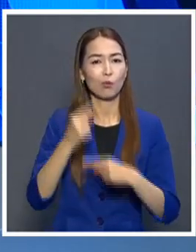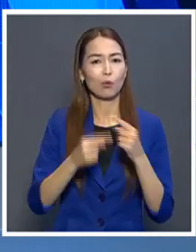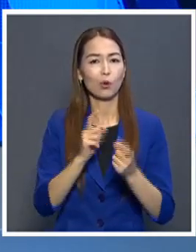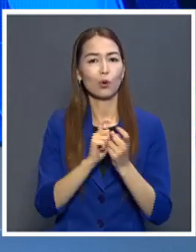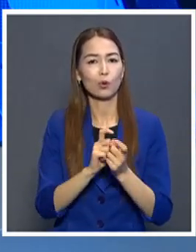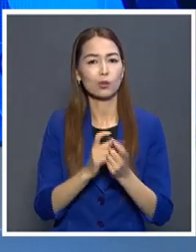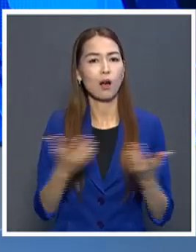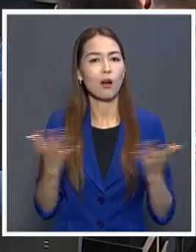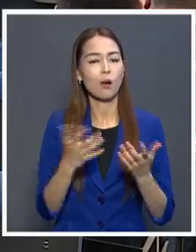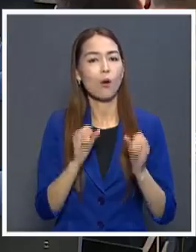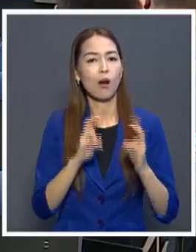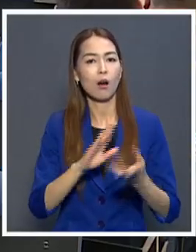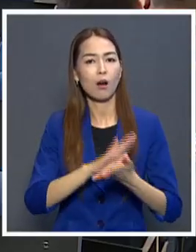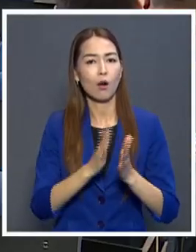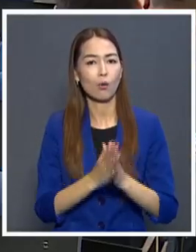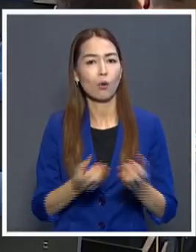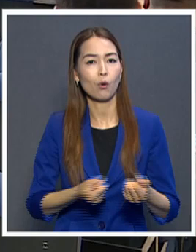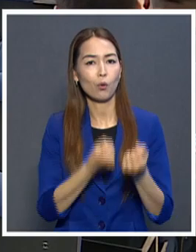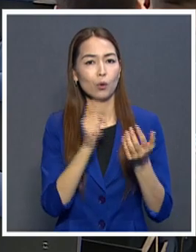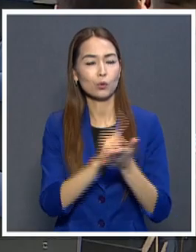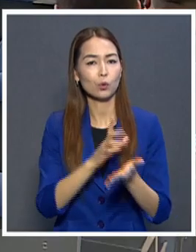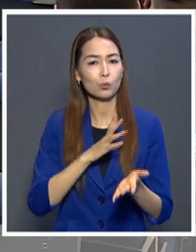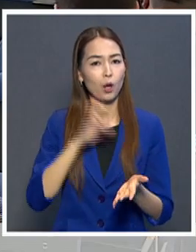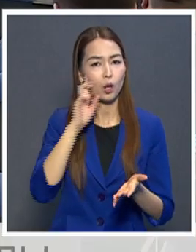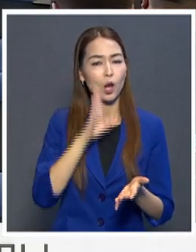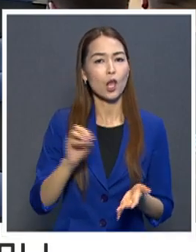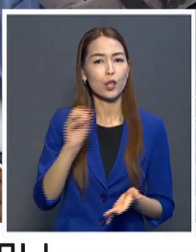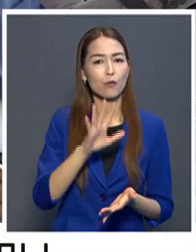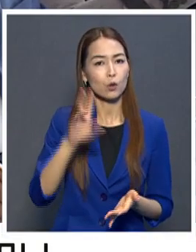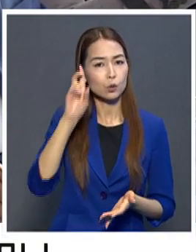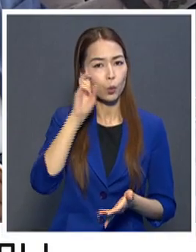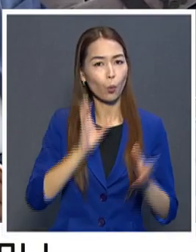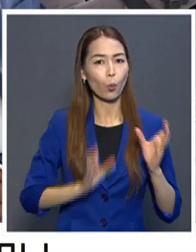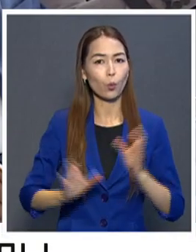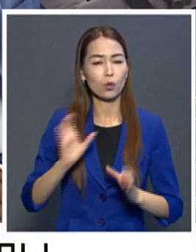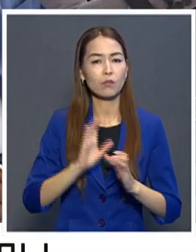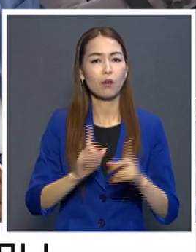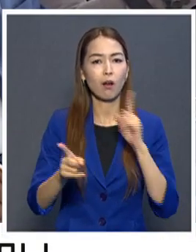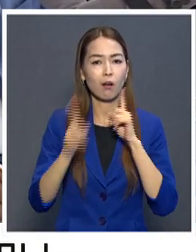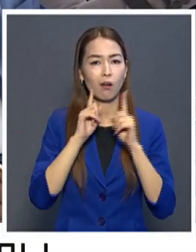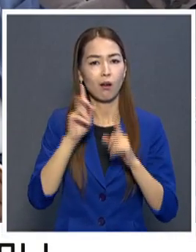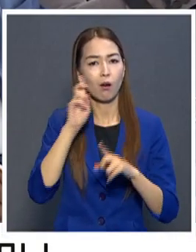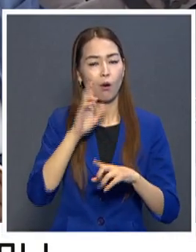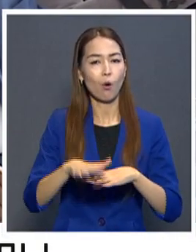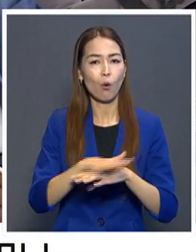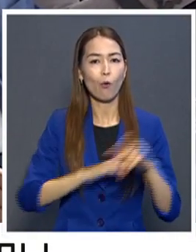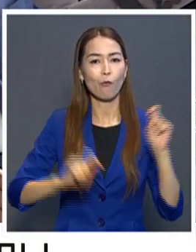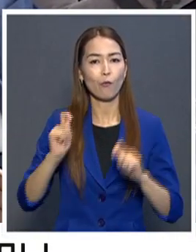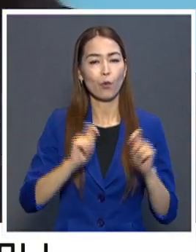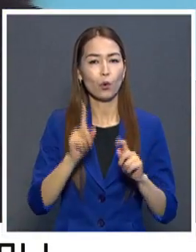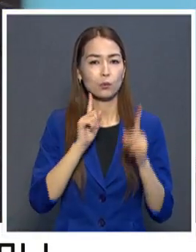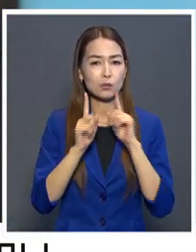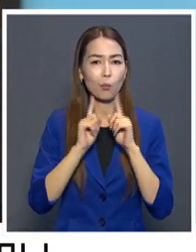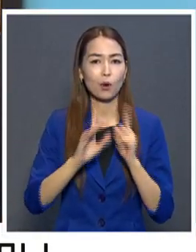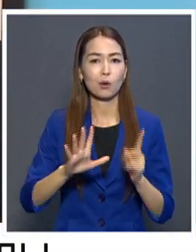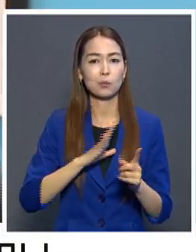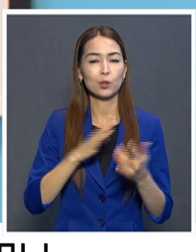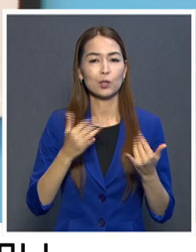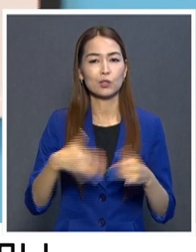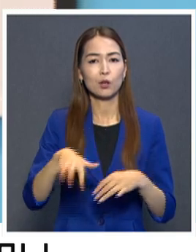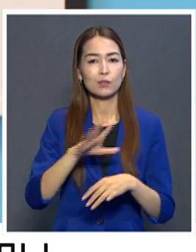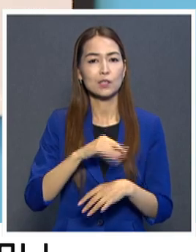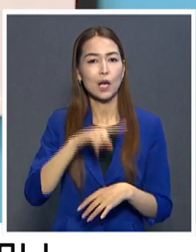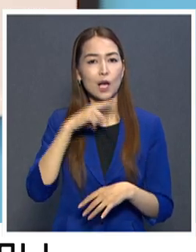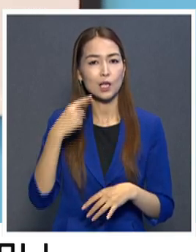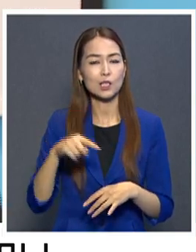қалай қолдану керек. Елордадағы Еуразия ұлттық университетінде осы тақырыпқа арналған халықаралық жастар форумы өтті. Онда Ресей мен Орталық